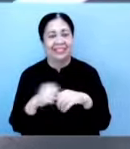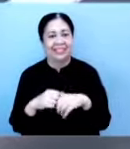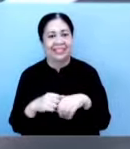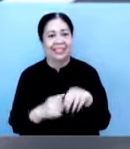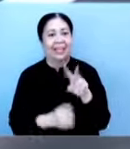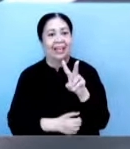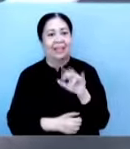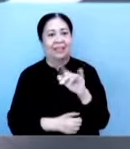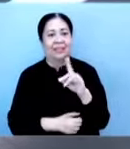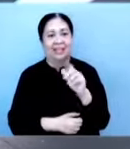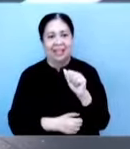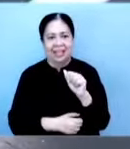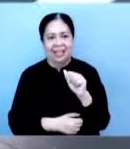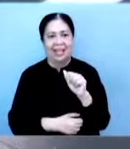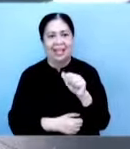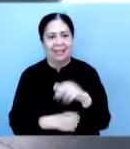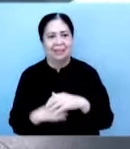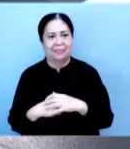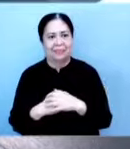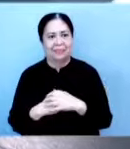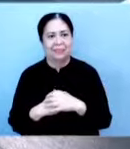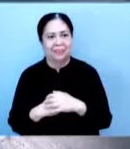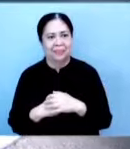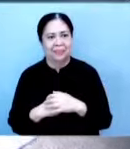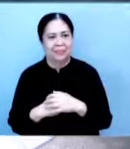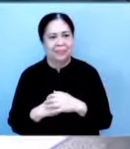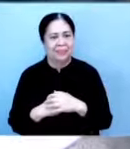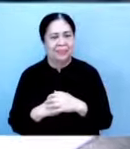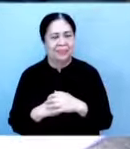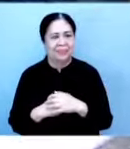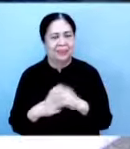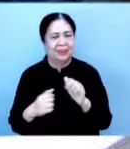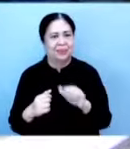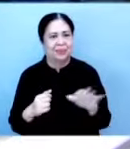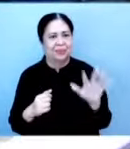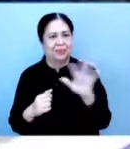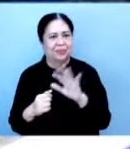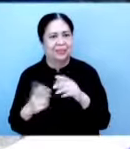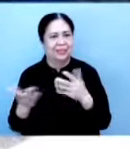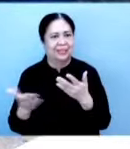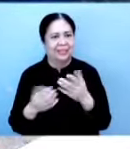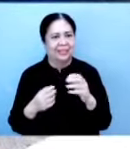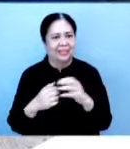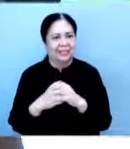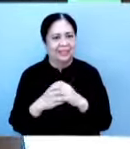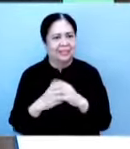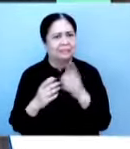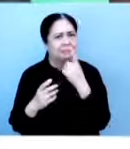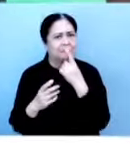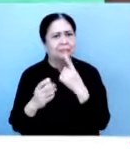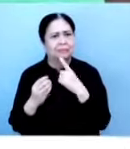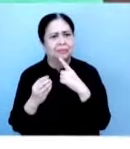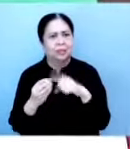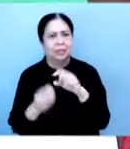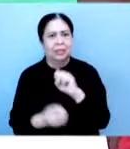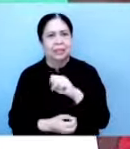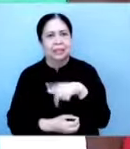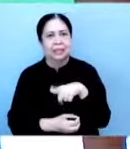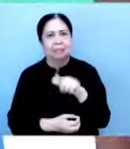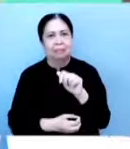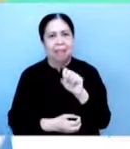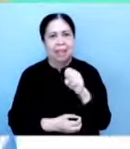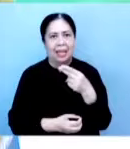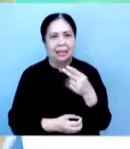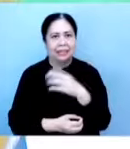siya bida pala okay okay okay Good morning guys Good morning Good morning Okay tell us more about Splash and bounce kasi